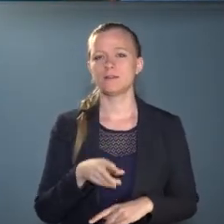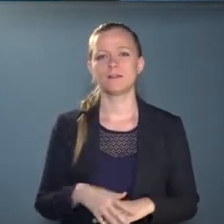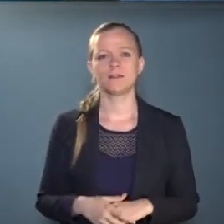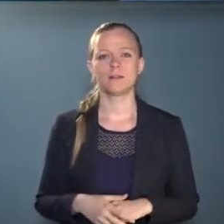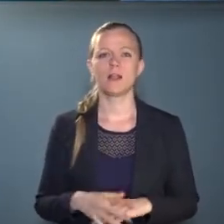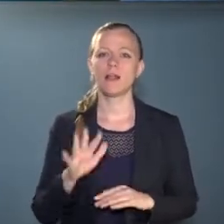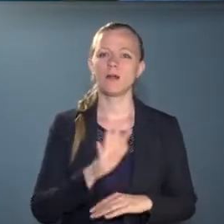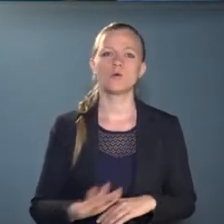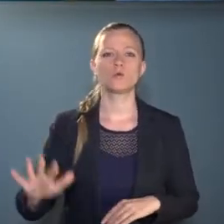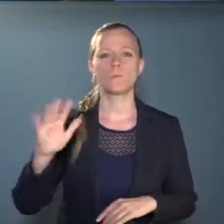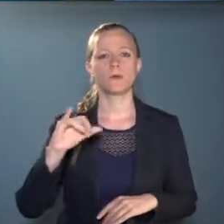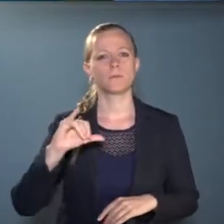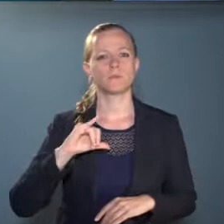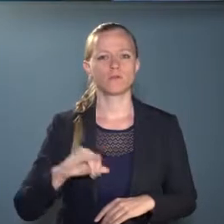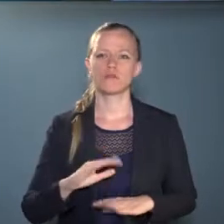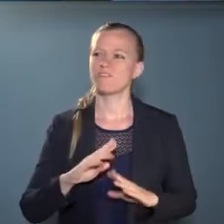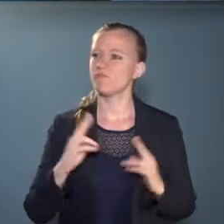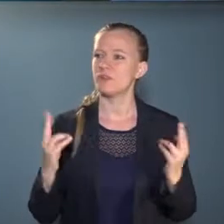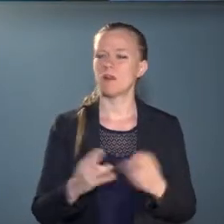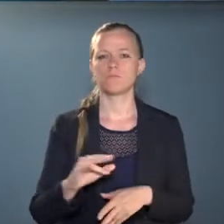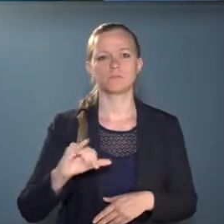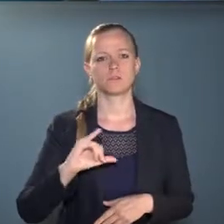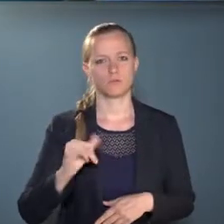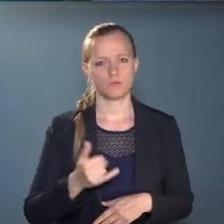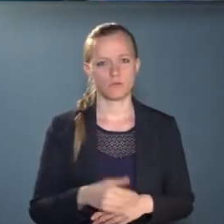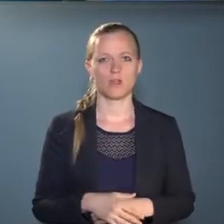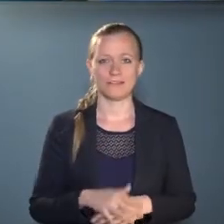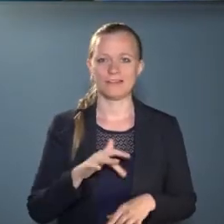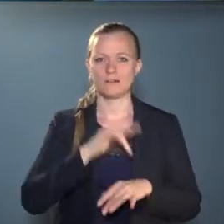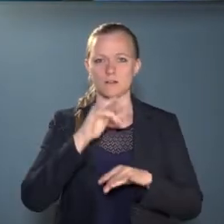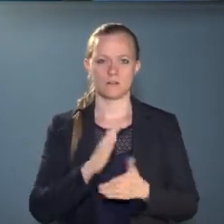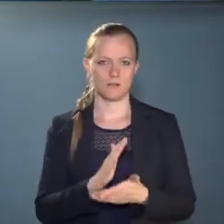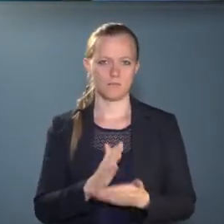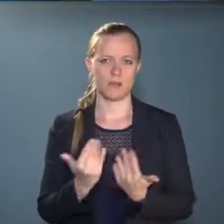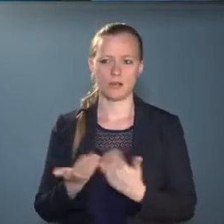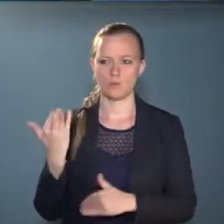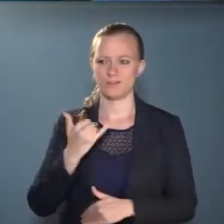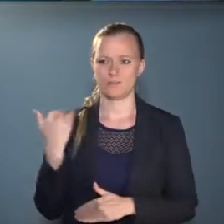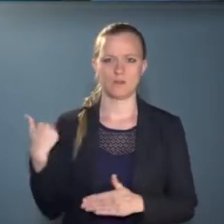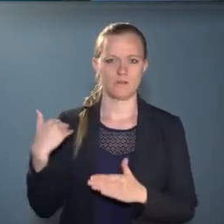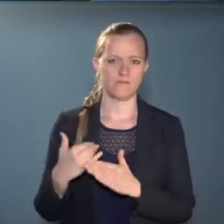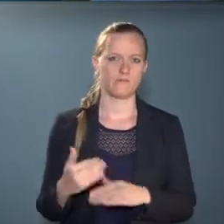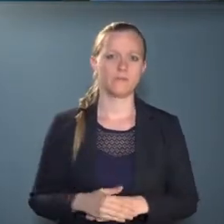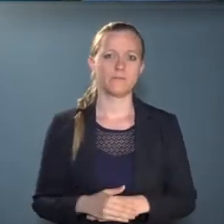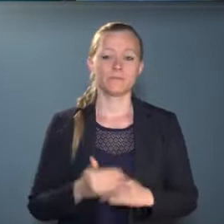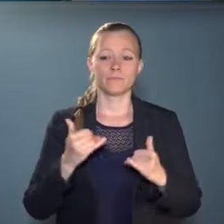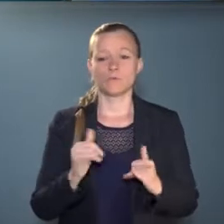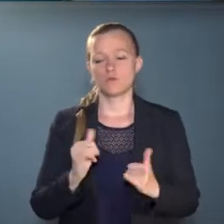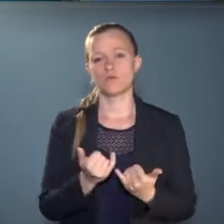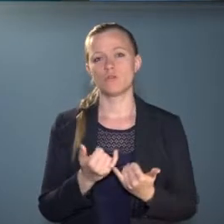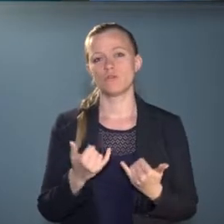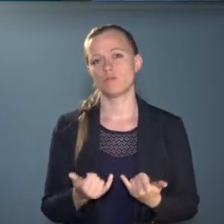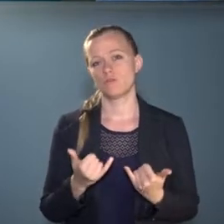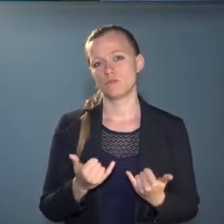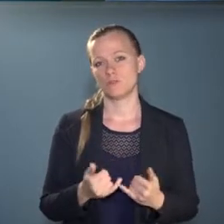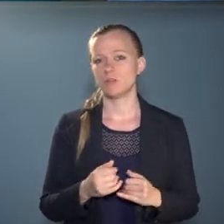az európai biztonság, sőt a világbiztonság is érzékenyebbé vált az elmúlt években. Jelen pillanatban is hazánkban